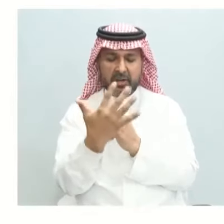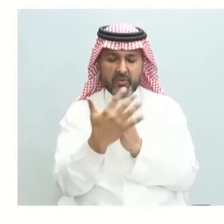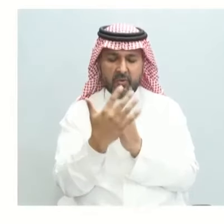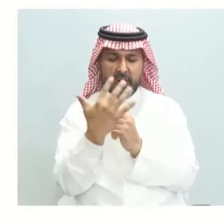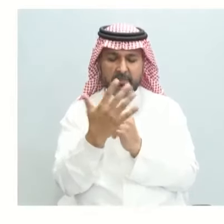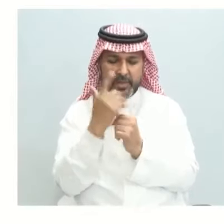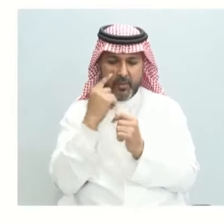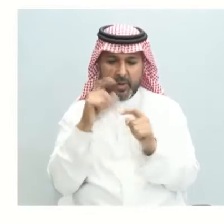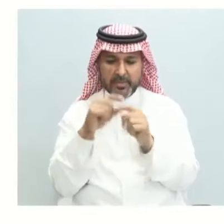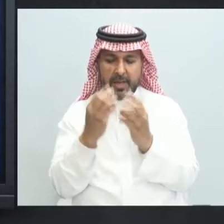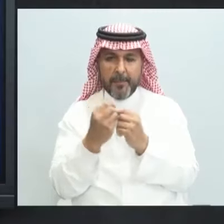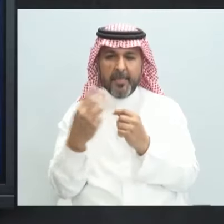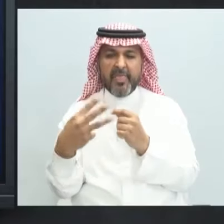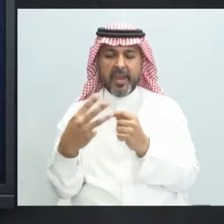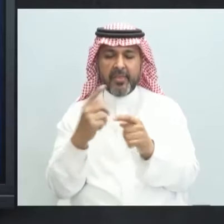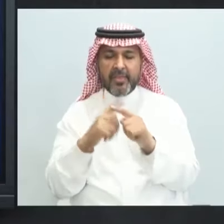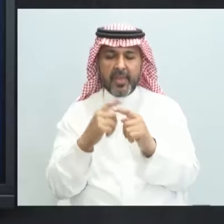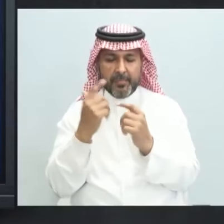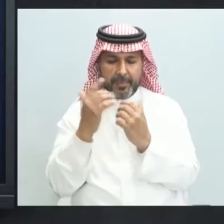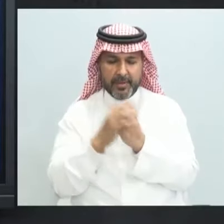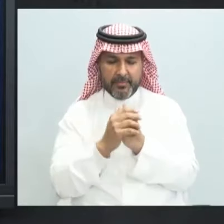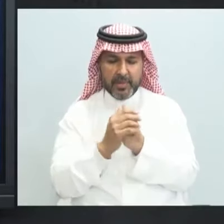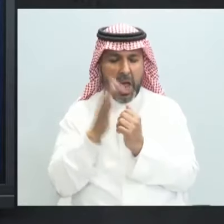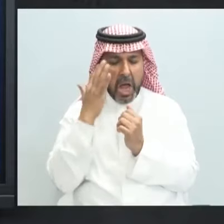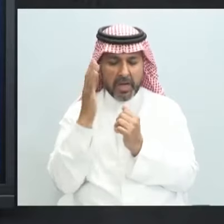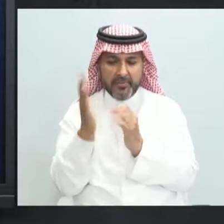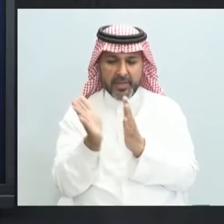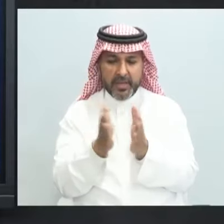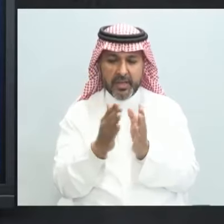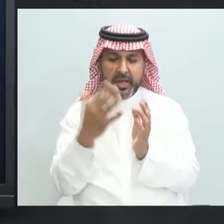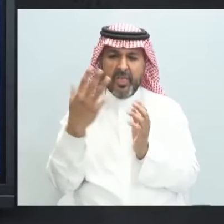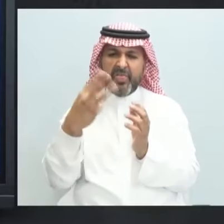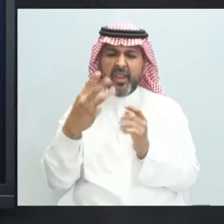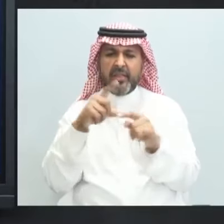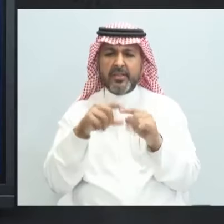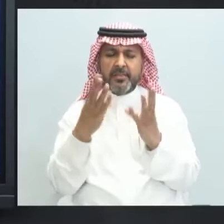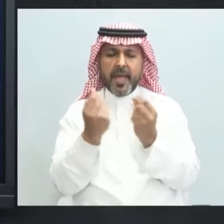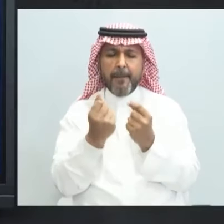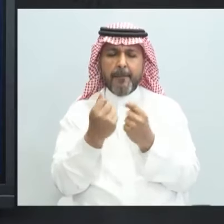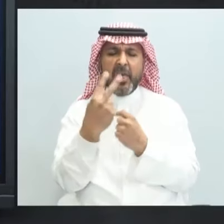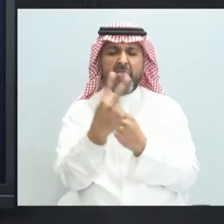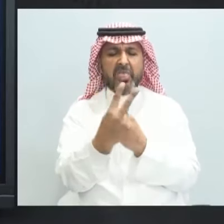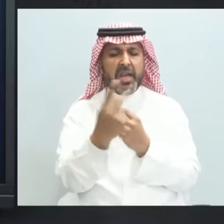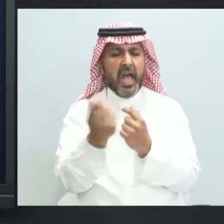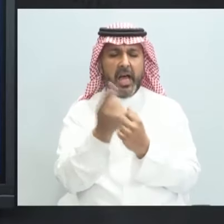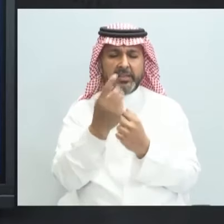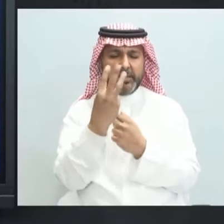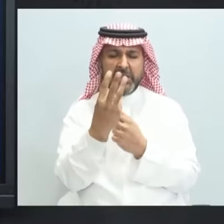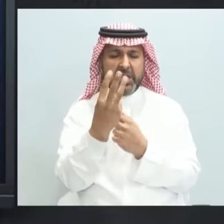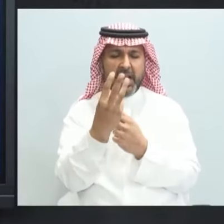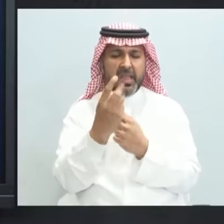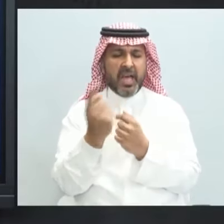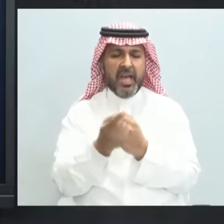اثنان نستطيع كتابه اثنان او ثلاثه او خمسه جميعها تقبل القسمه على العدد 30 سواء بدانا باي رقم